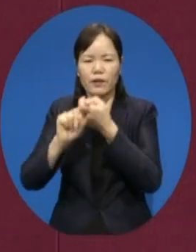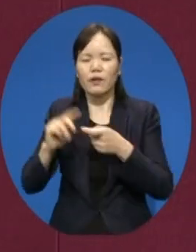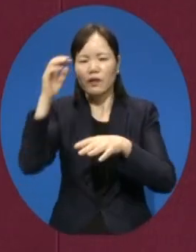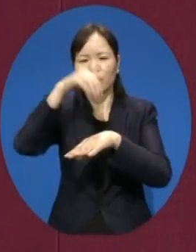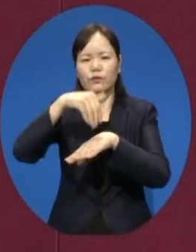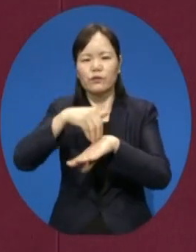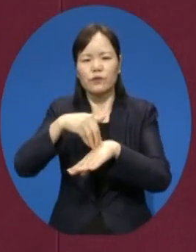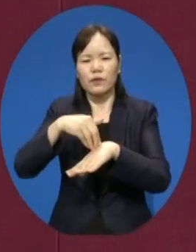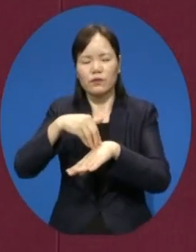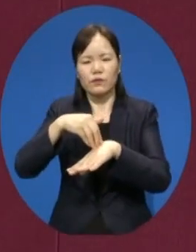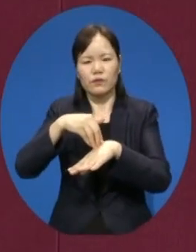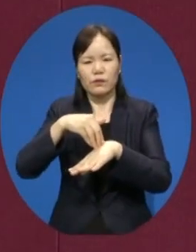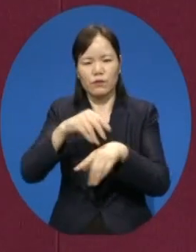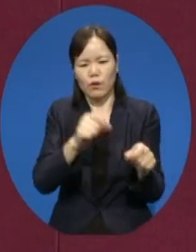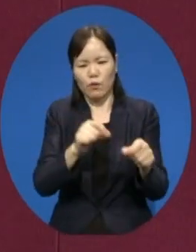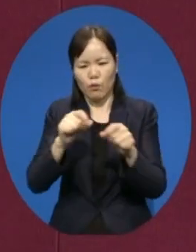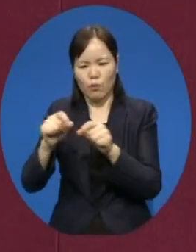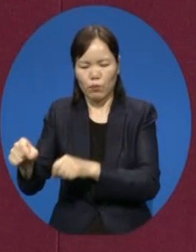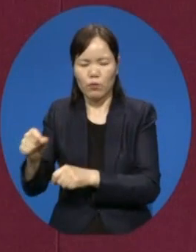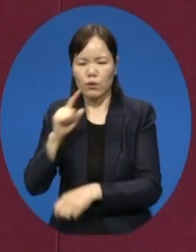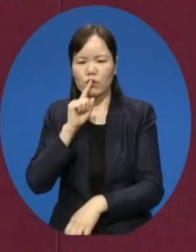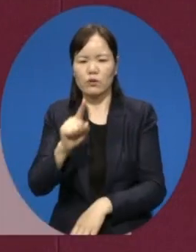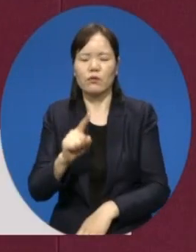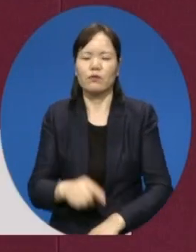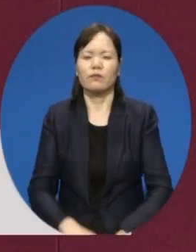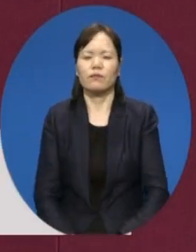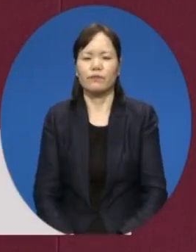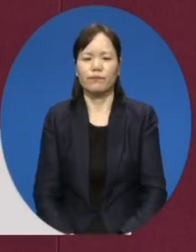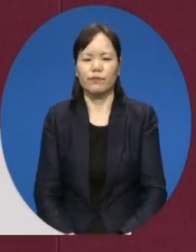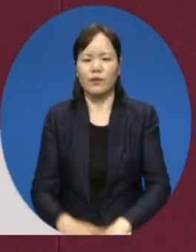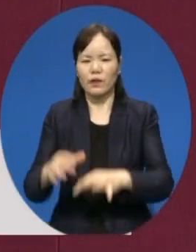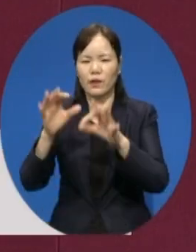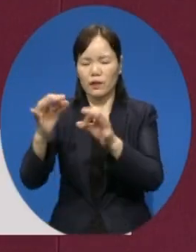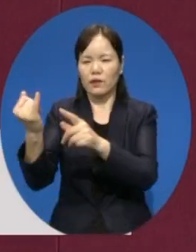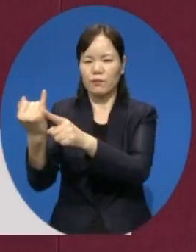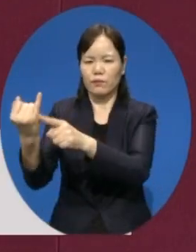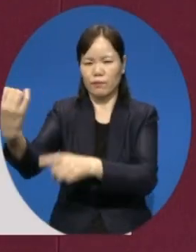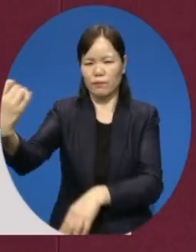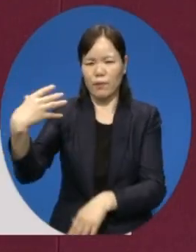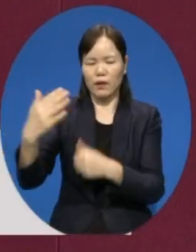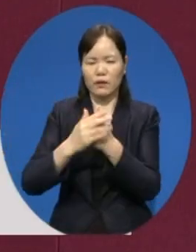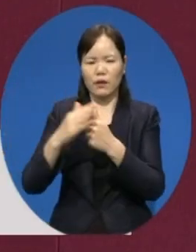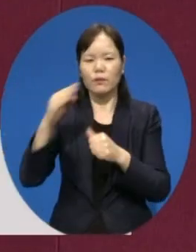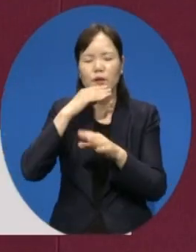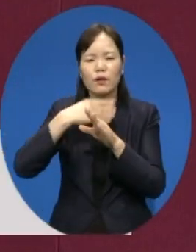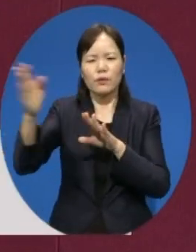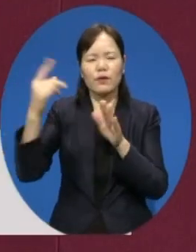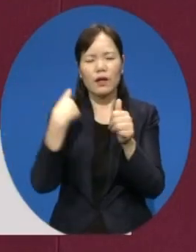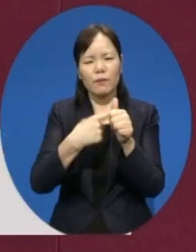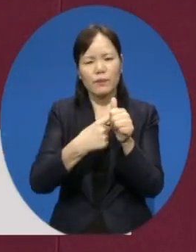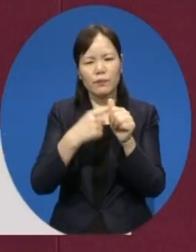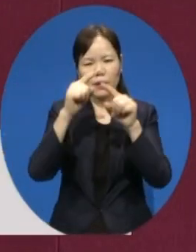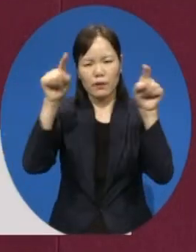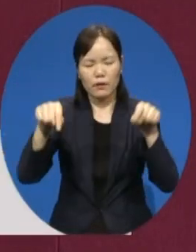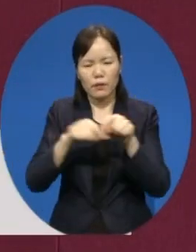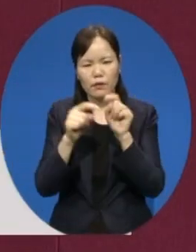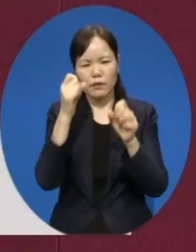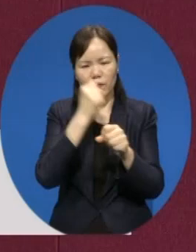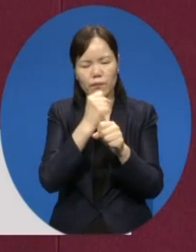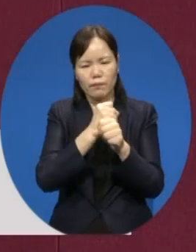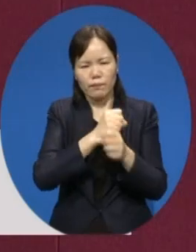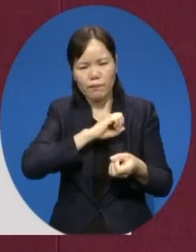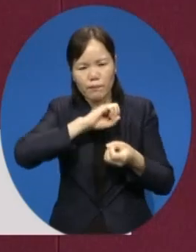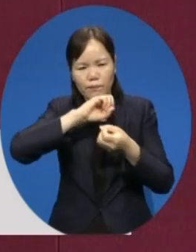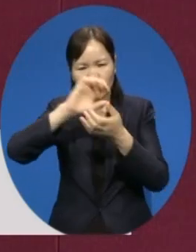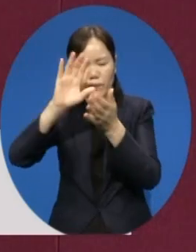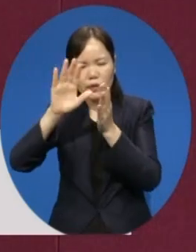한미연합군사훈련 그거 연기하자고 그랬습니다. 김여정 하명으로 대북전단금지법 만들 때도 똑같은 모습이